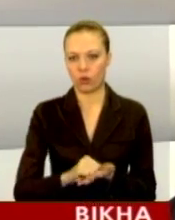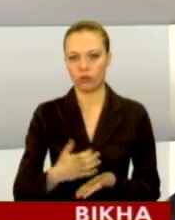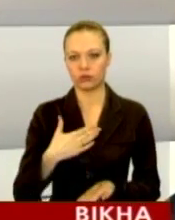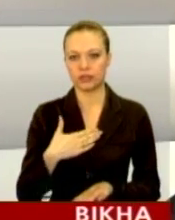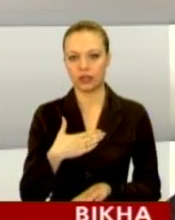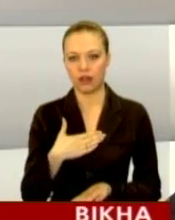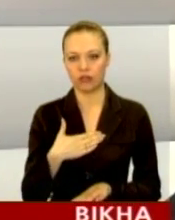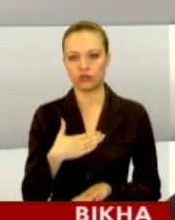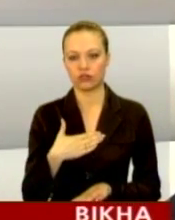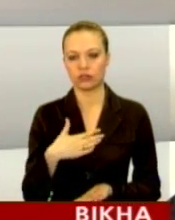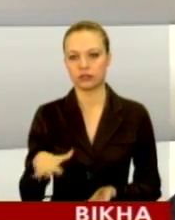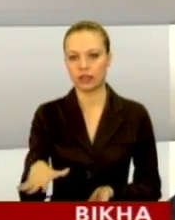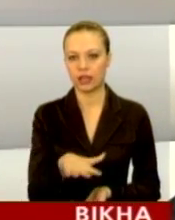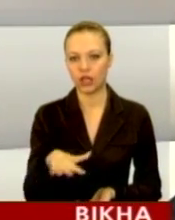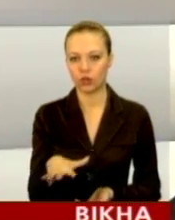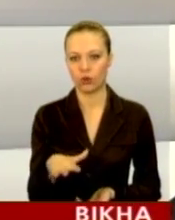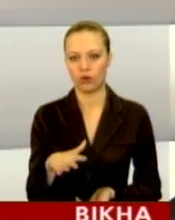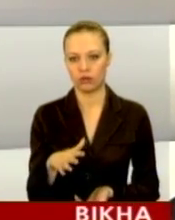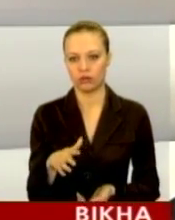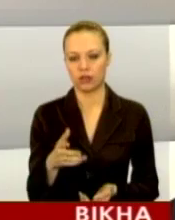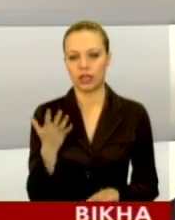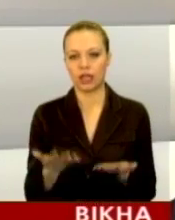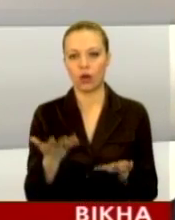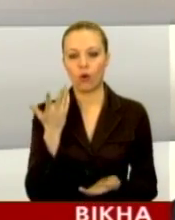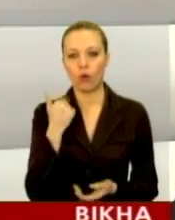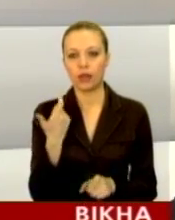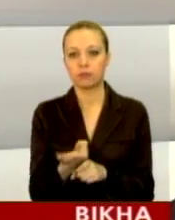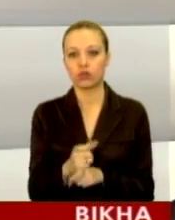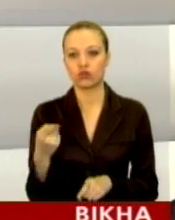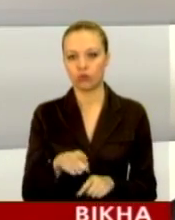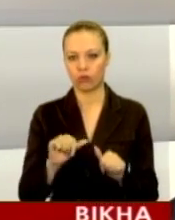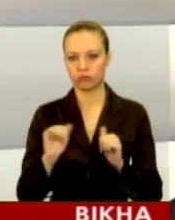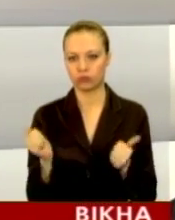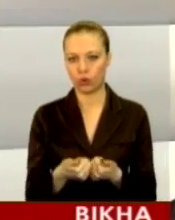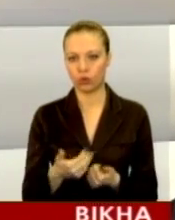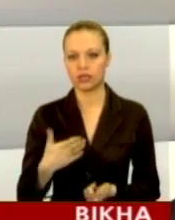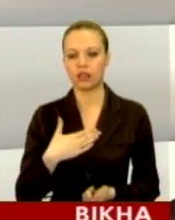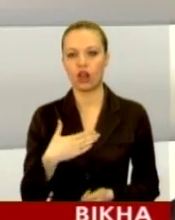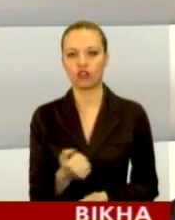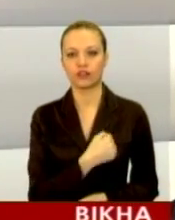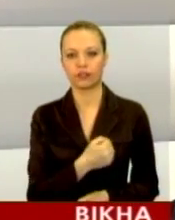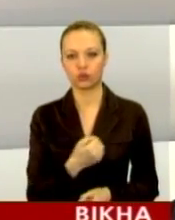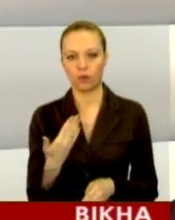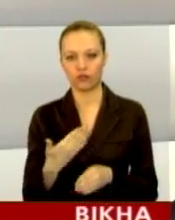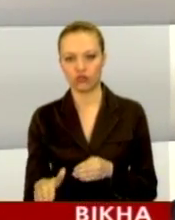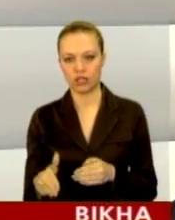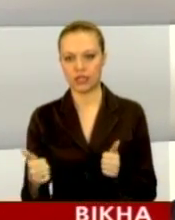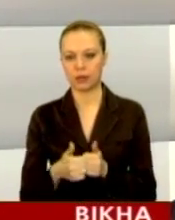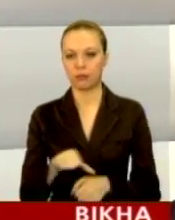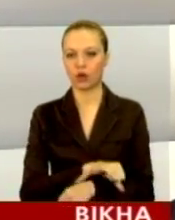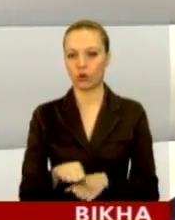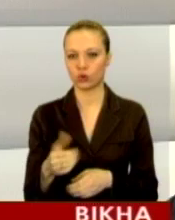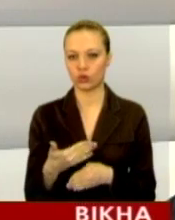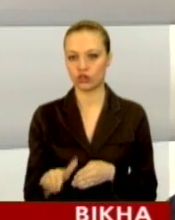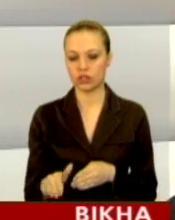наші території, власне кажучи, коли більше того блокуються наші військові частини, прикордонні